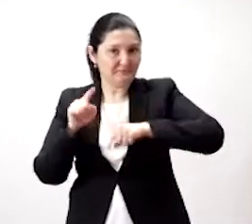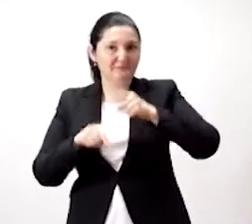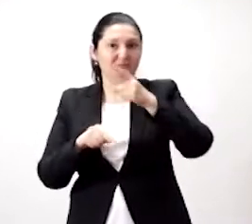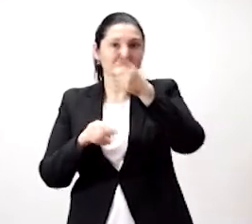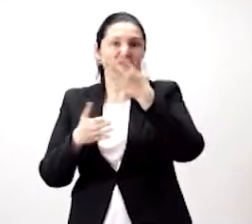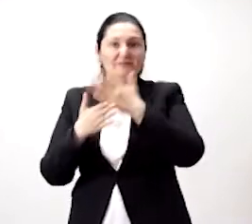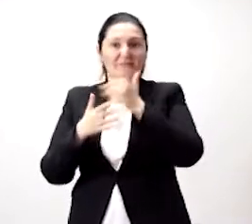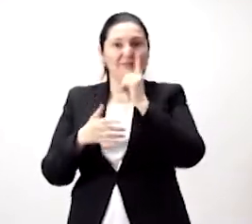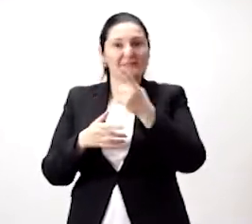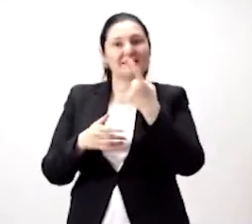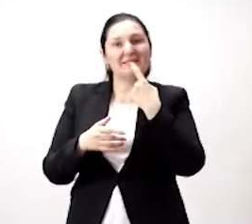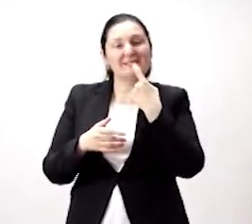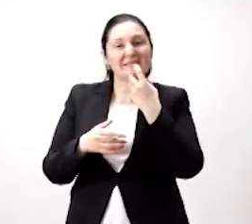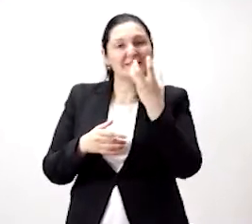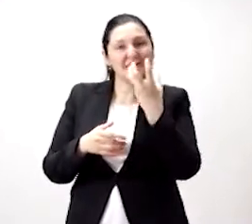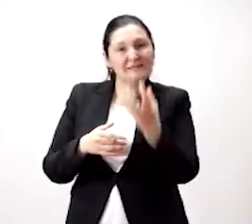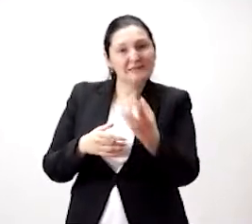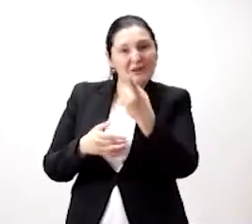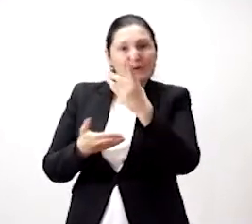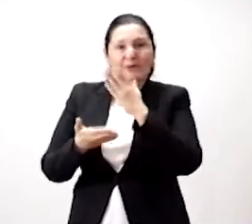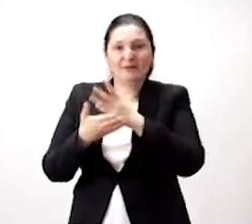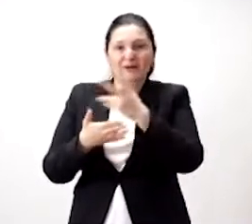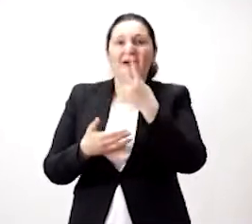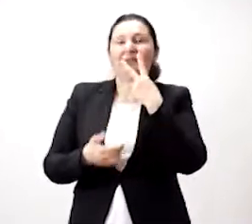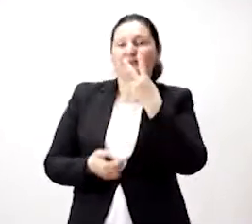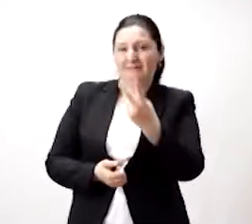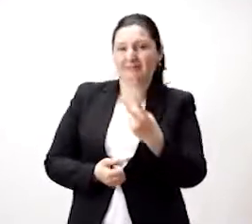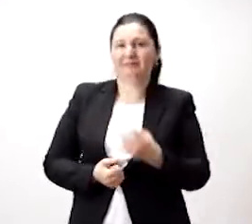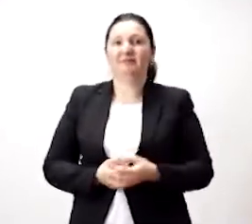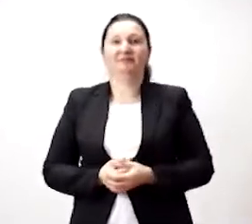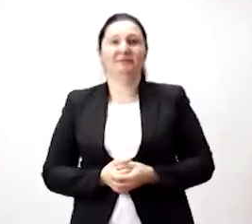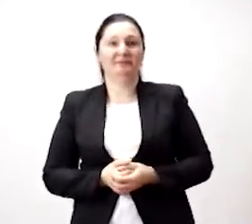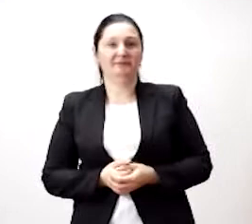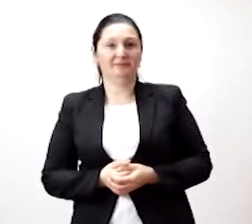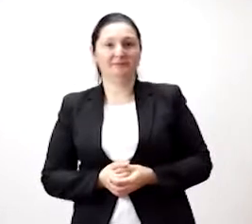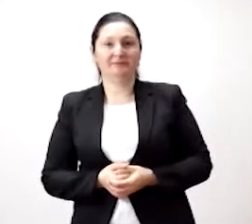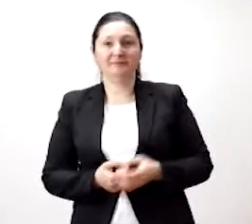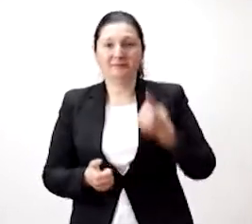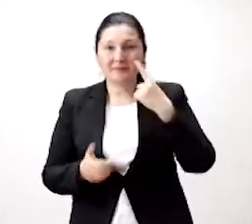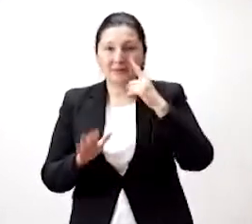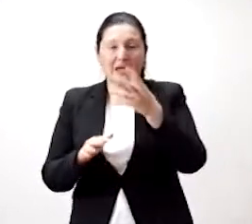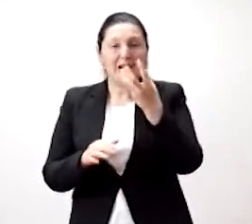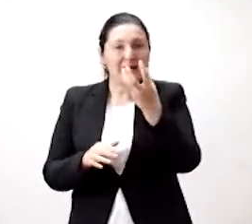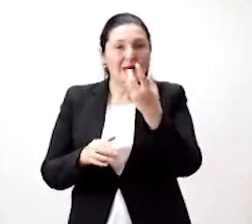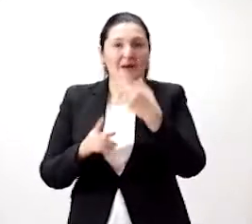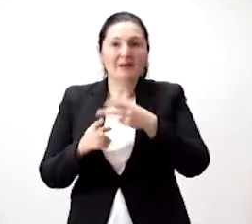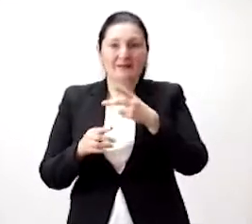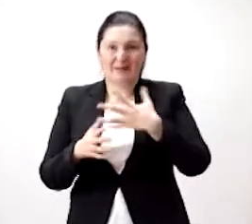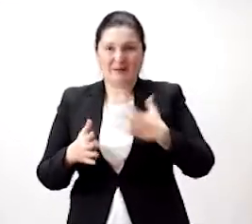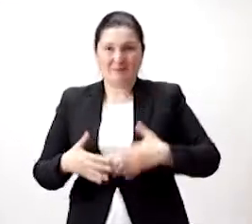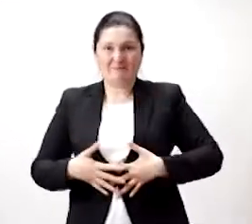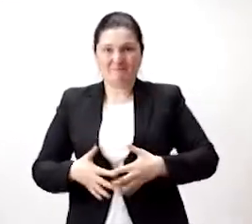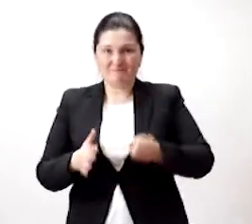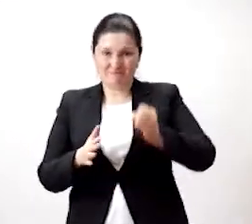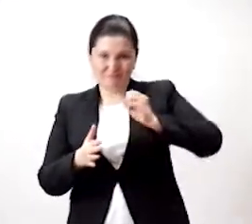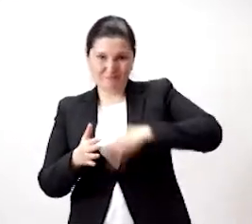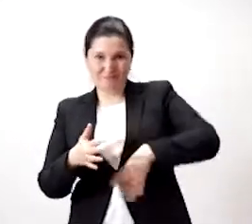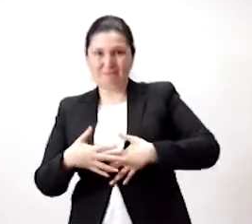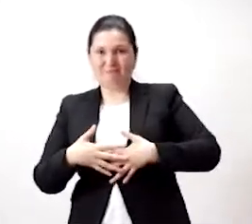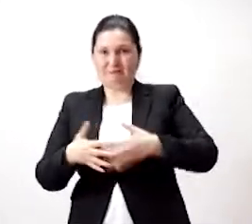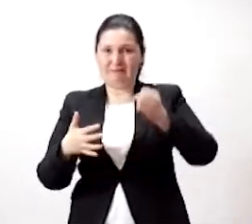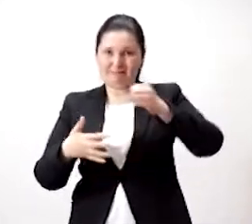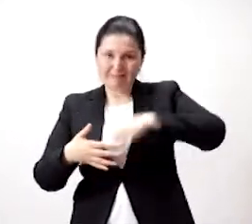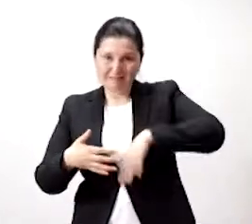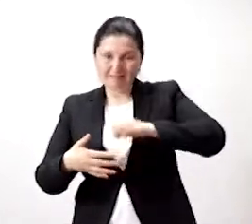تخم گذاشته است. دیدی؟ ها دیدم. حاضر تخمی گرده که ملایمش رو به خلطچهش می اندازد.